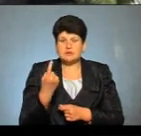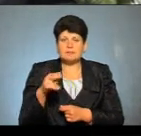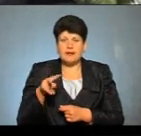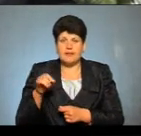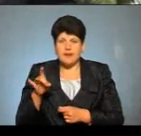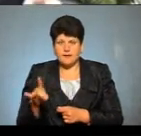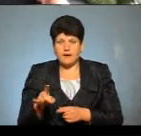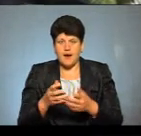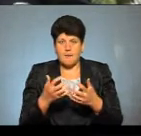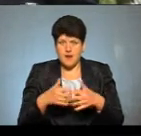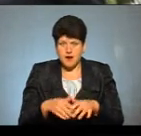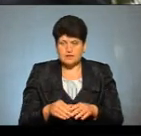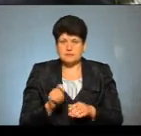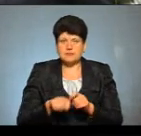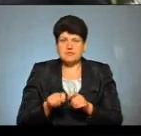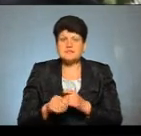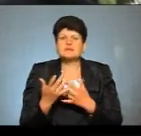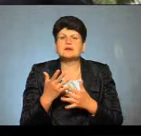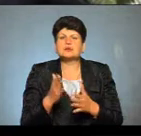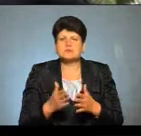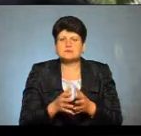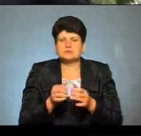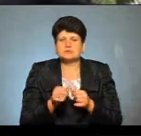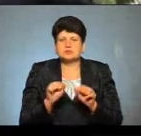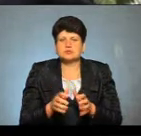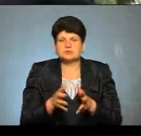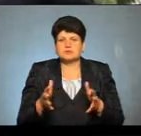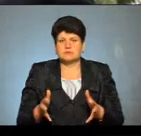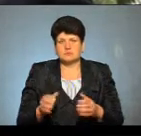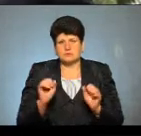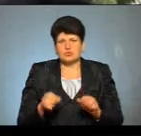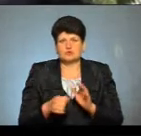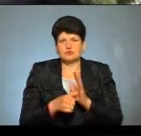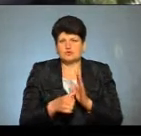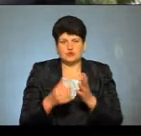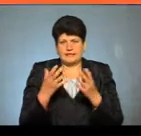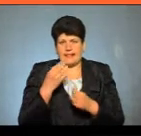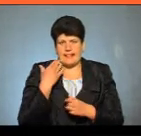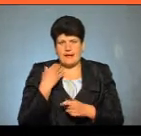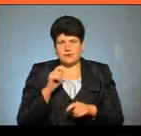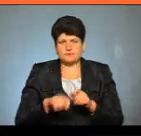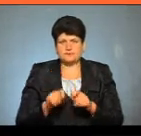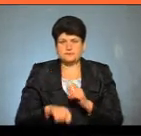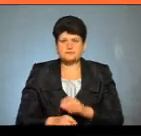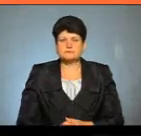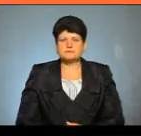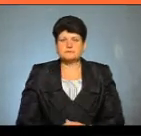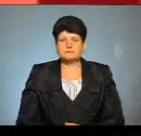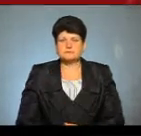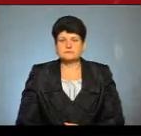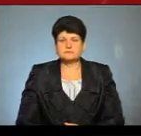ПЛР-апарат, який буде досліджувати, скільки в нас виросте, до скількох ми можливості? Ми зможемо 600 в день так легко обстежувати.